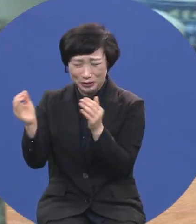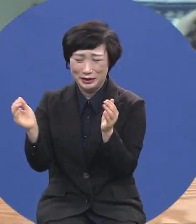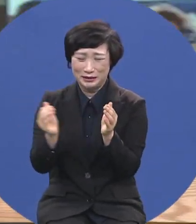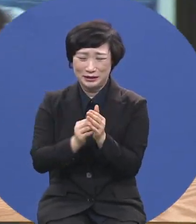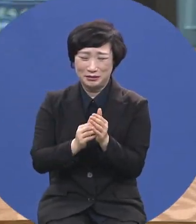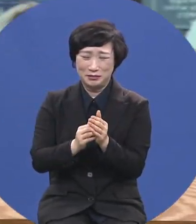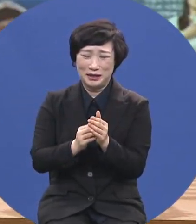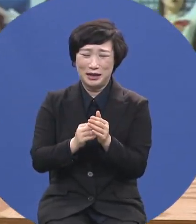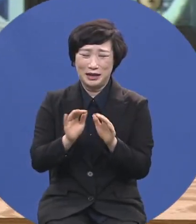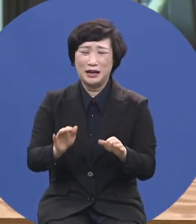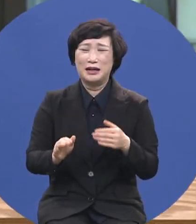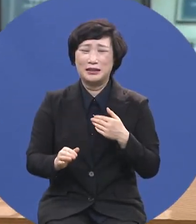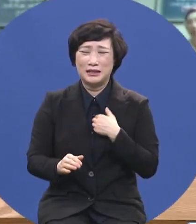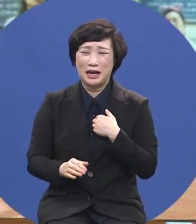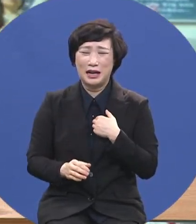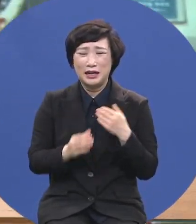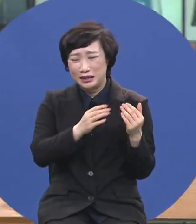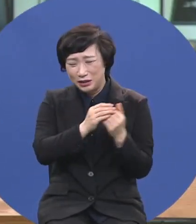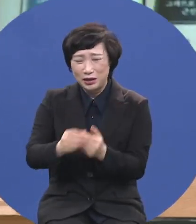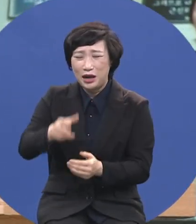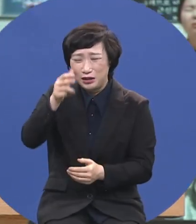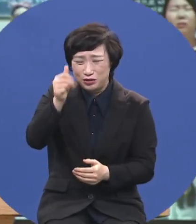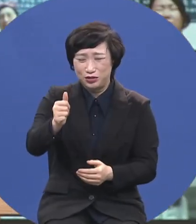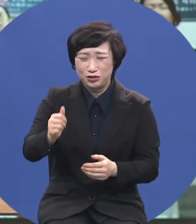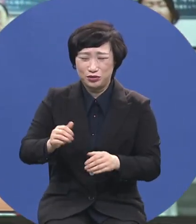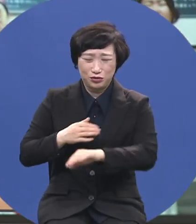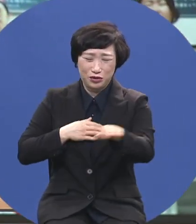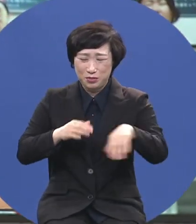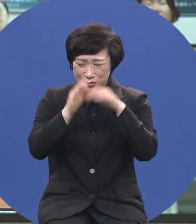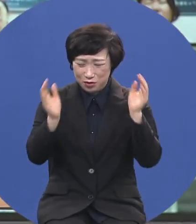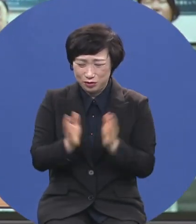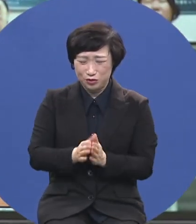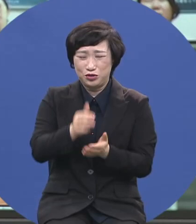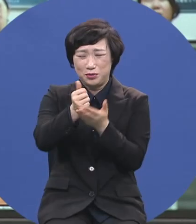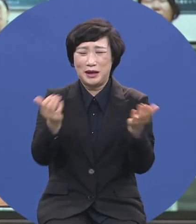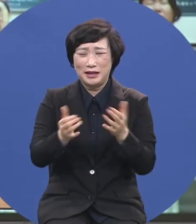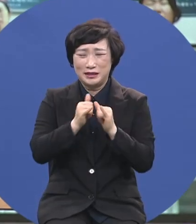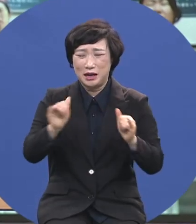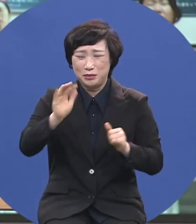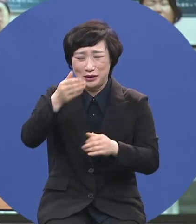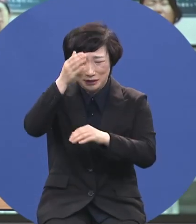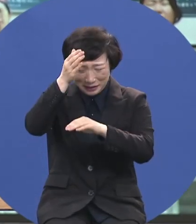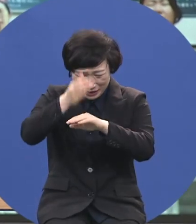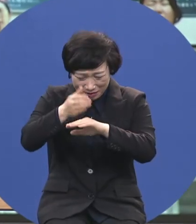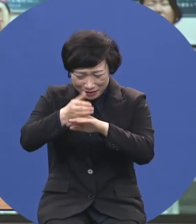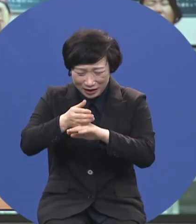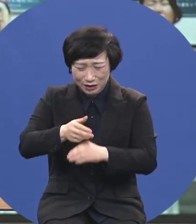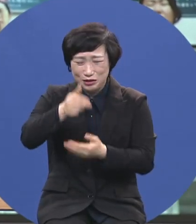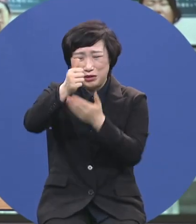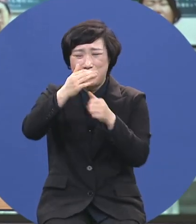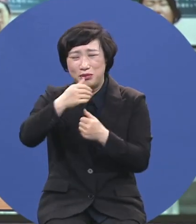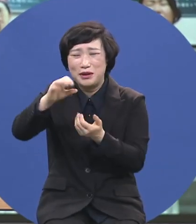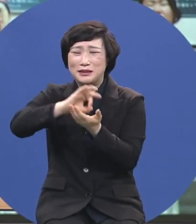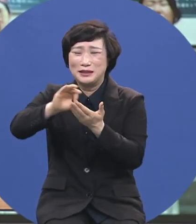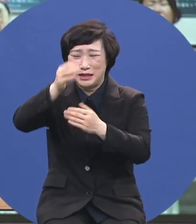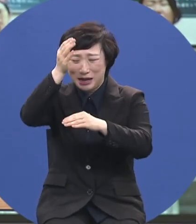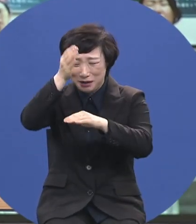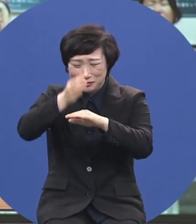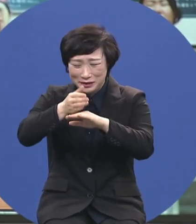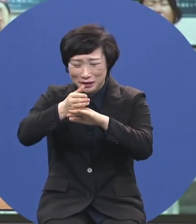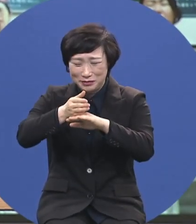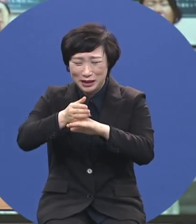경영하셨습니다. 나의 경영주에 우리 모두 일꾼이 된 것을 감사합니다. 주가 써주셔서